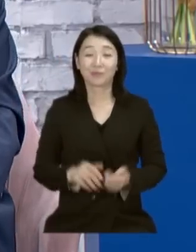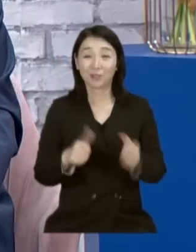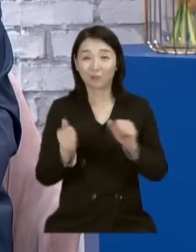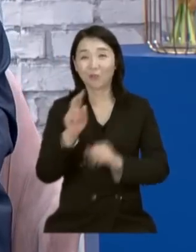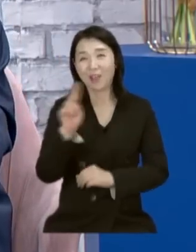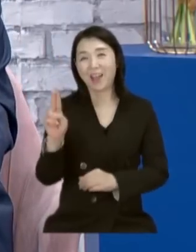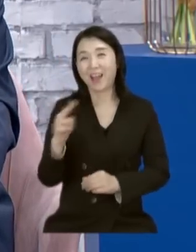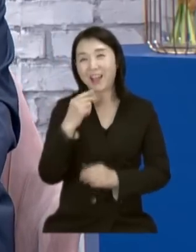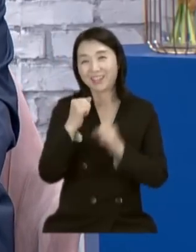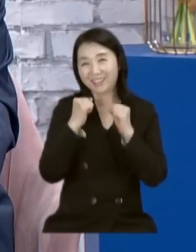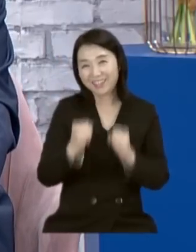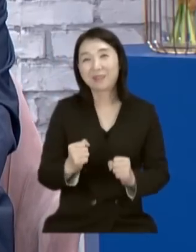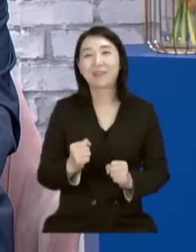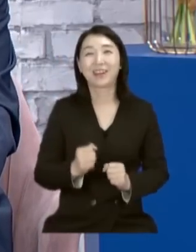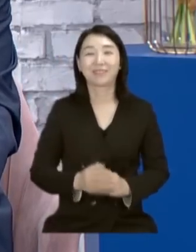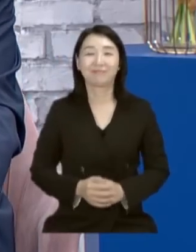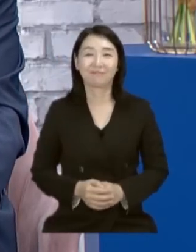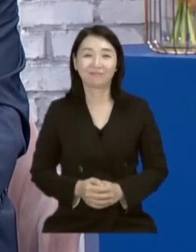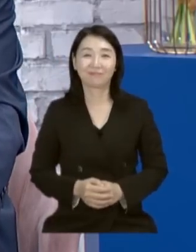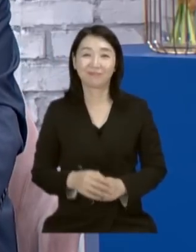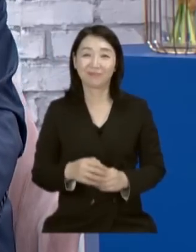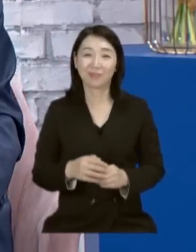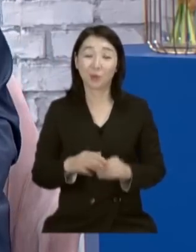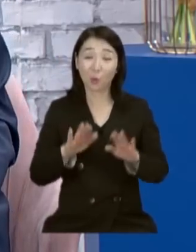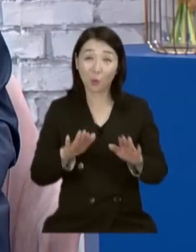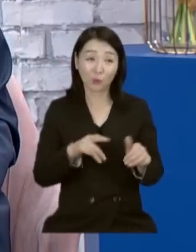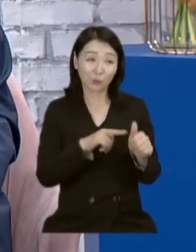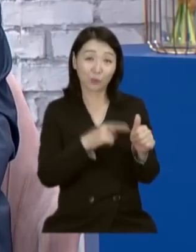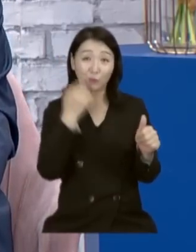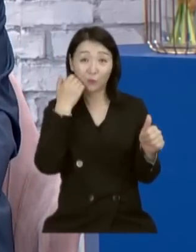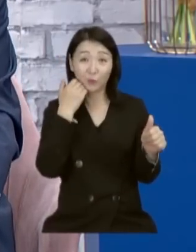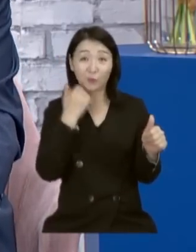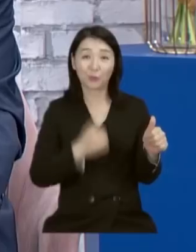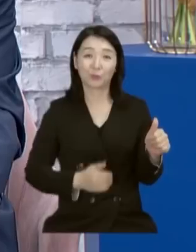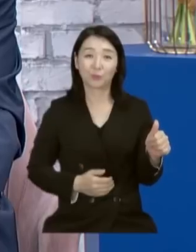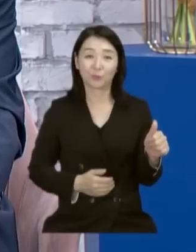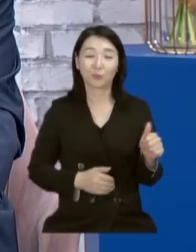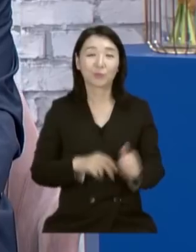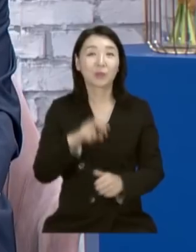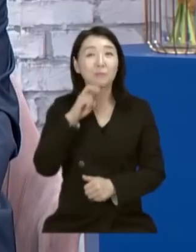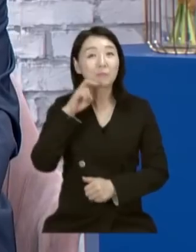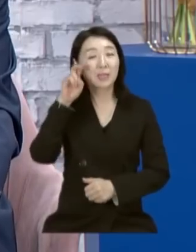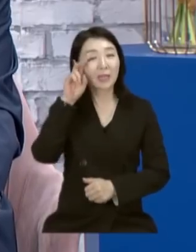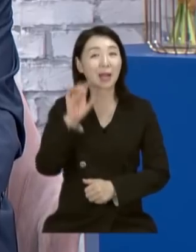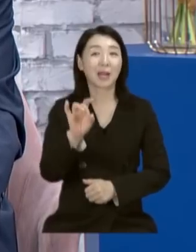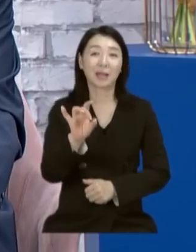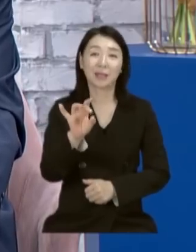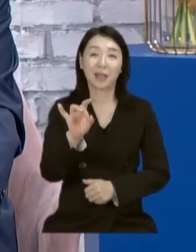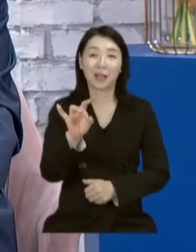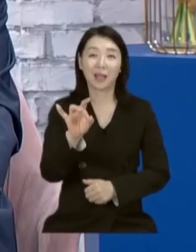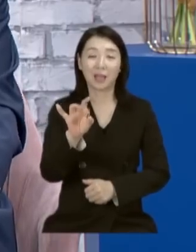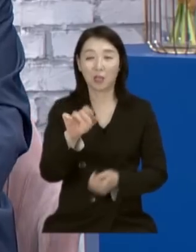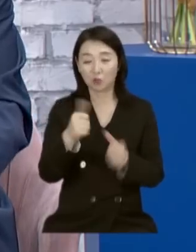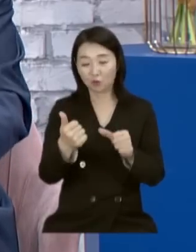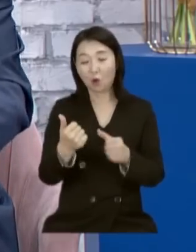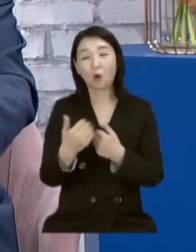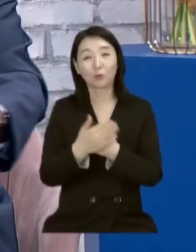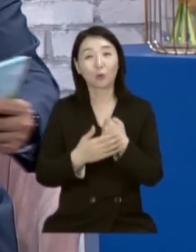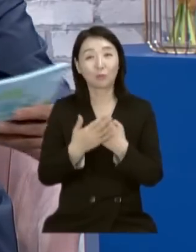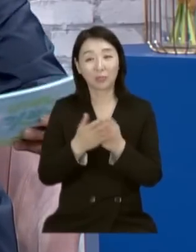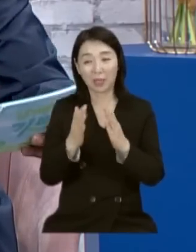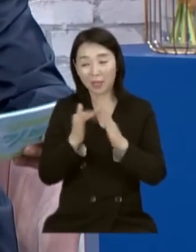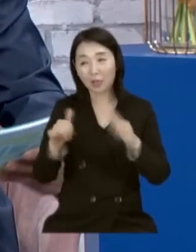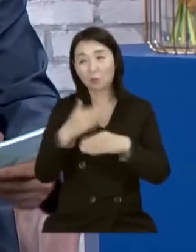죽어야 산다는 거 아닙니까? 그렇죠, 그렇죠. 예. 예. 자, 오늘 내가 매일 기쁘게 주인공이 하늘의 미랄이 되신 분 덕에